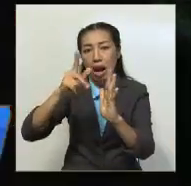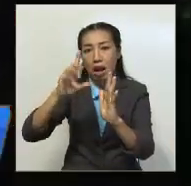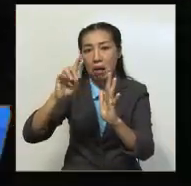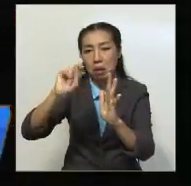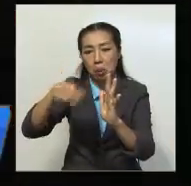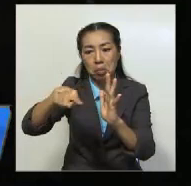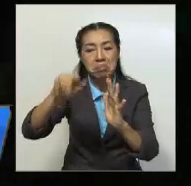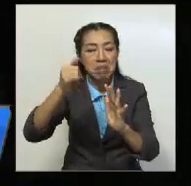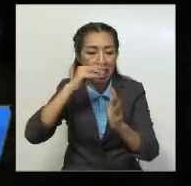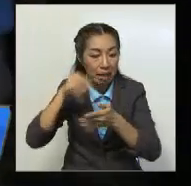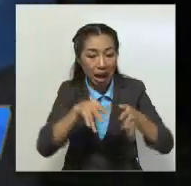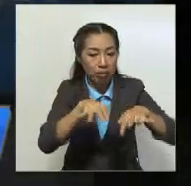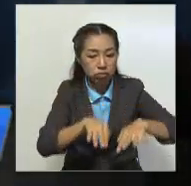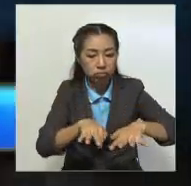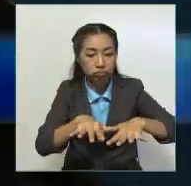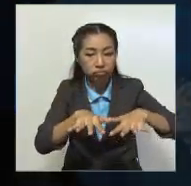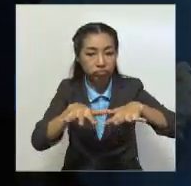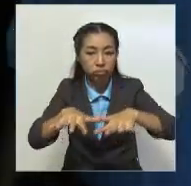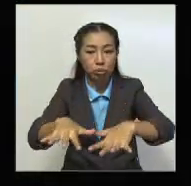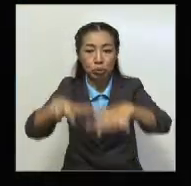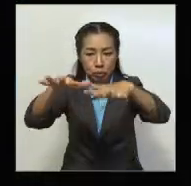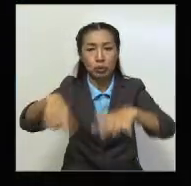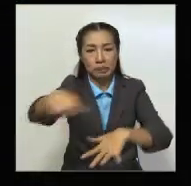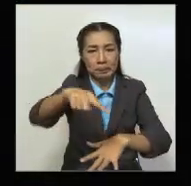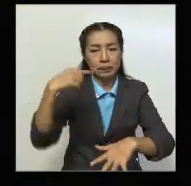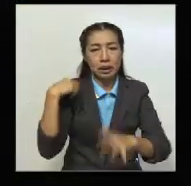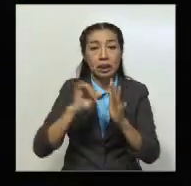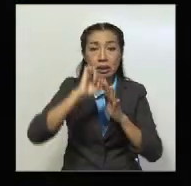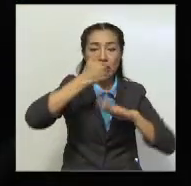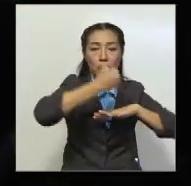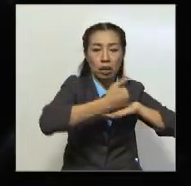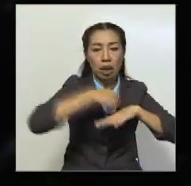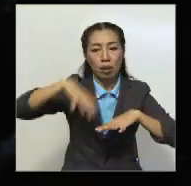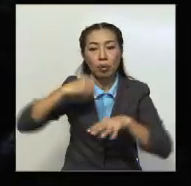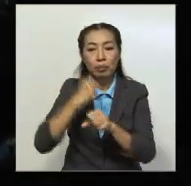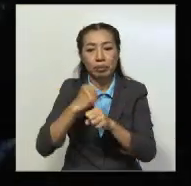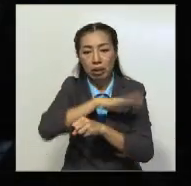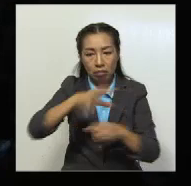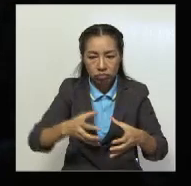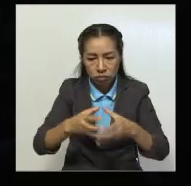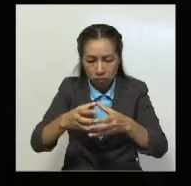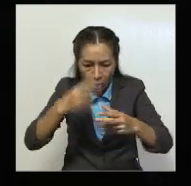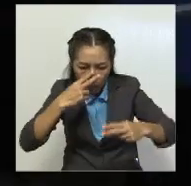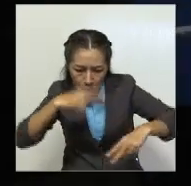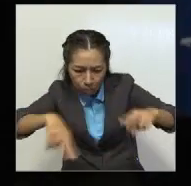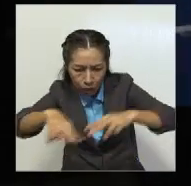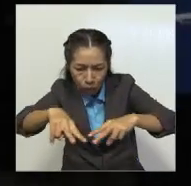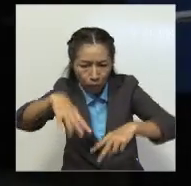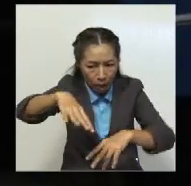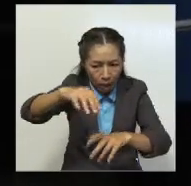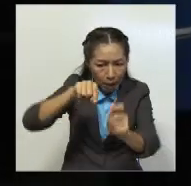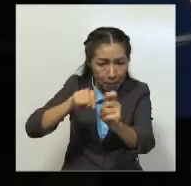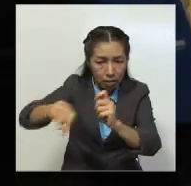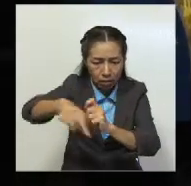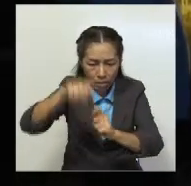ของผู้ว่าราชการจังหวัดเชียงใหม่นะครับก็คือคุณสุภชัยเอี่ยมสุวรรณพร้อมกับหน่วยงานที่เกี่ยวข้องลงไปตรวจสอบเส้นทางระบายน้ำโด